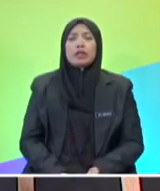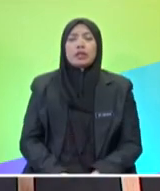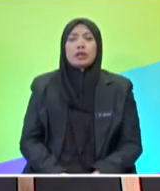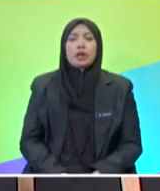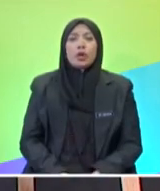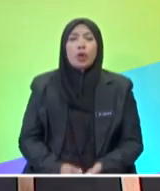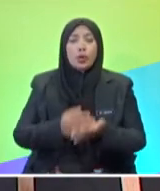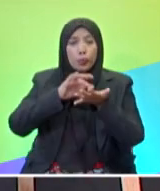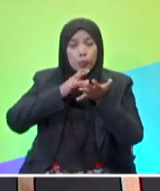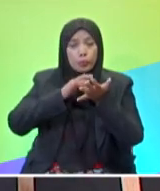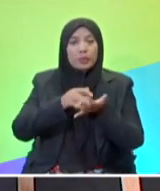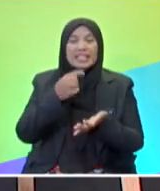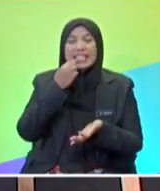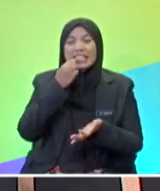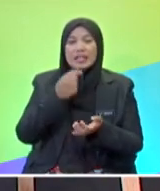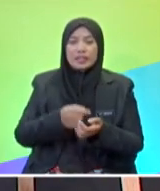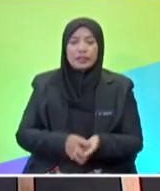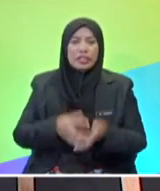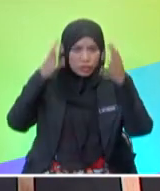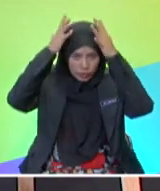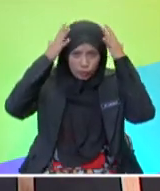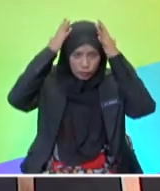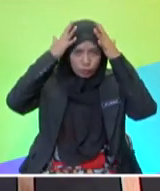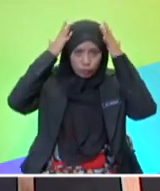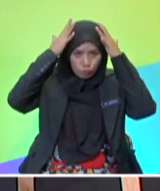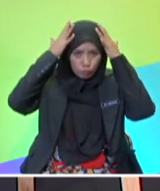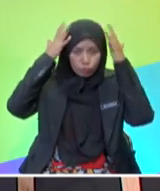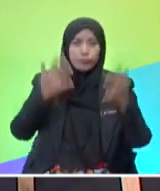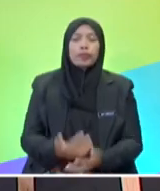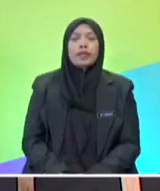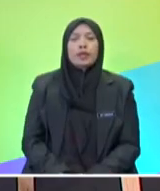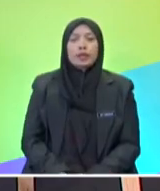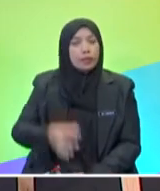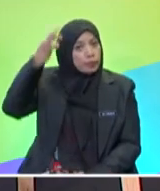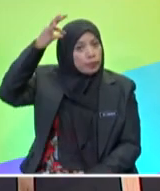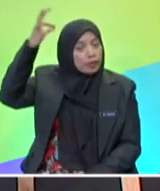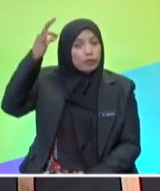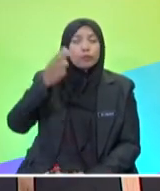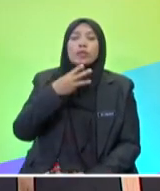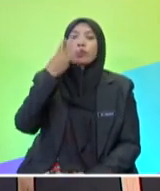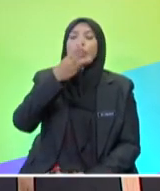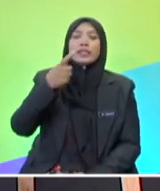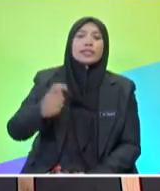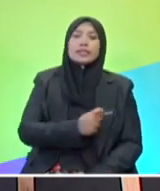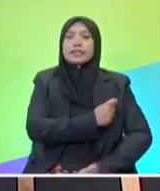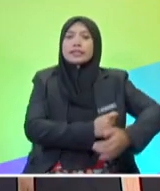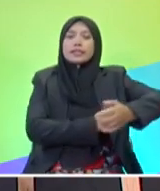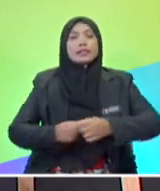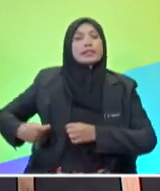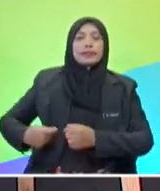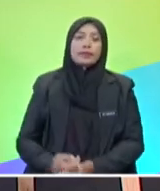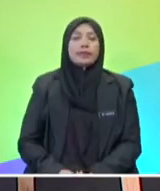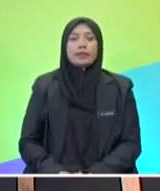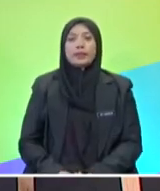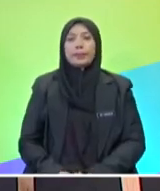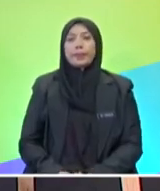gigi, shampoo. Nak shampoo rambut, kena pakai shampoo. Minyak wangi, nak pergi sekolah pakai minyak wangi,